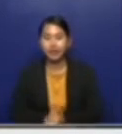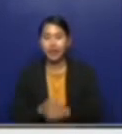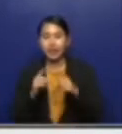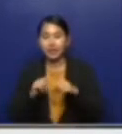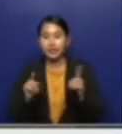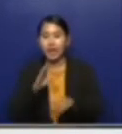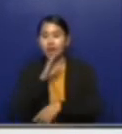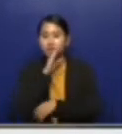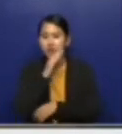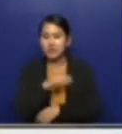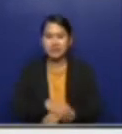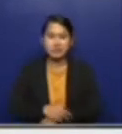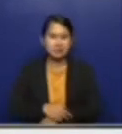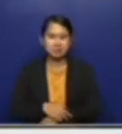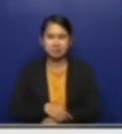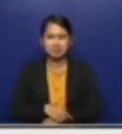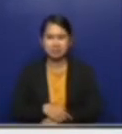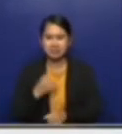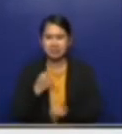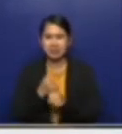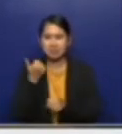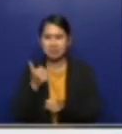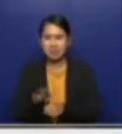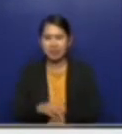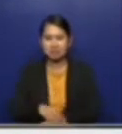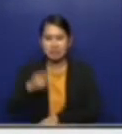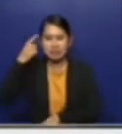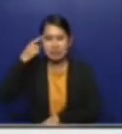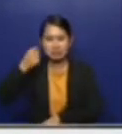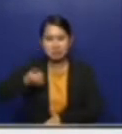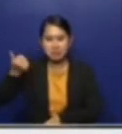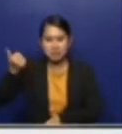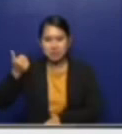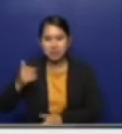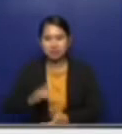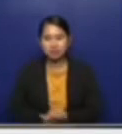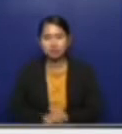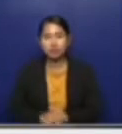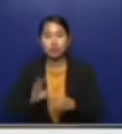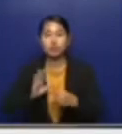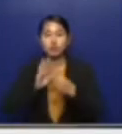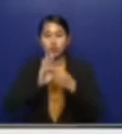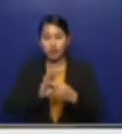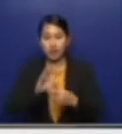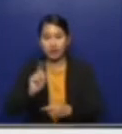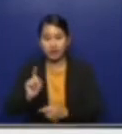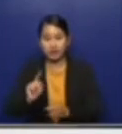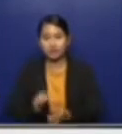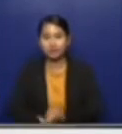ได้ท่านเลือกช้อยอื่นตัวอย่างเช่น